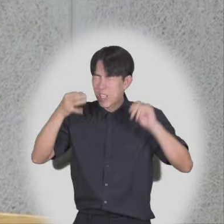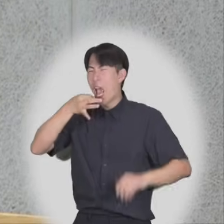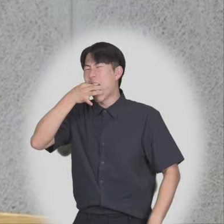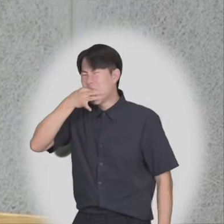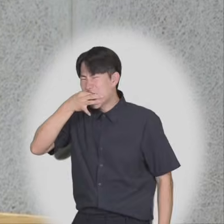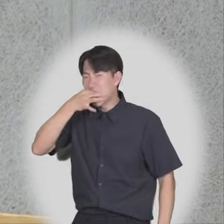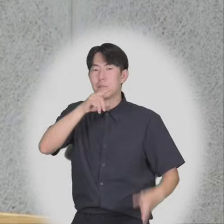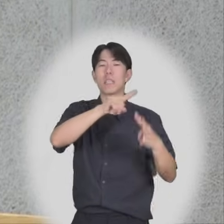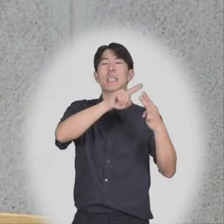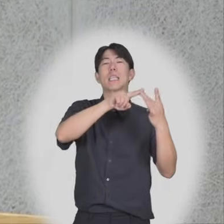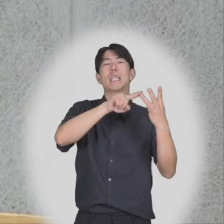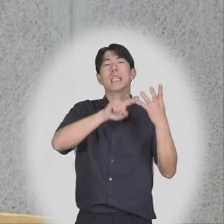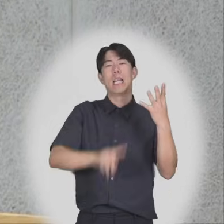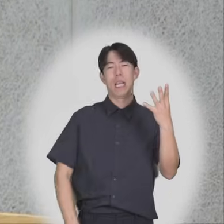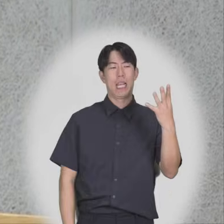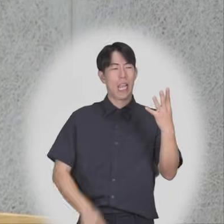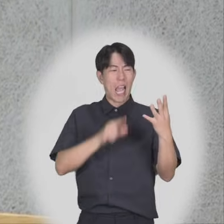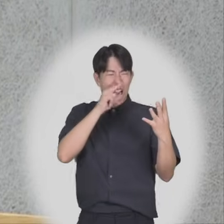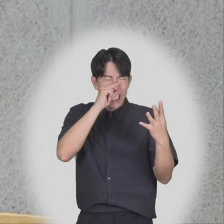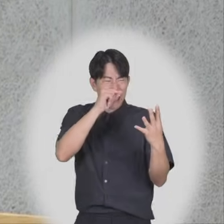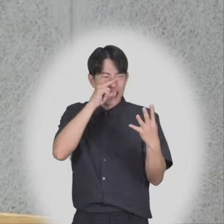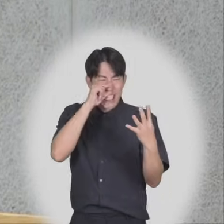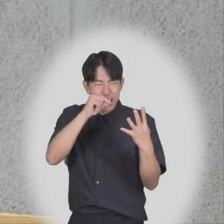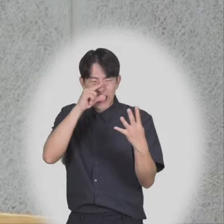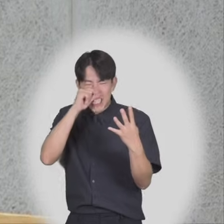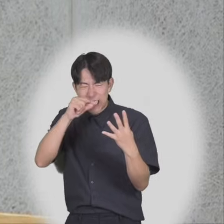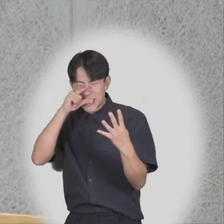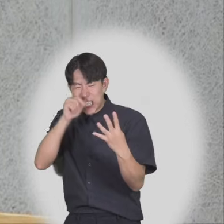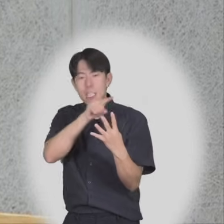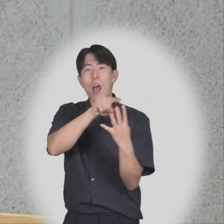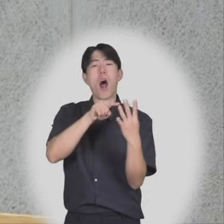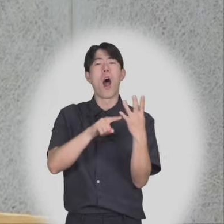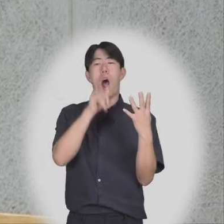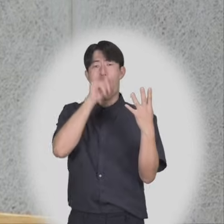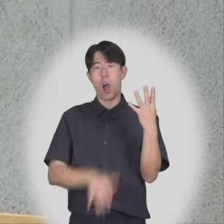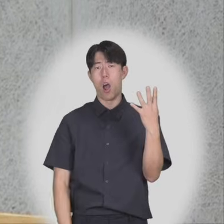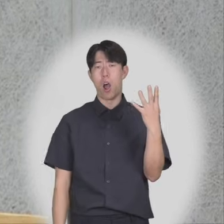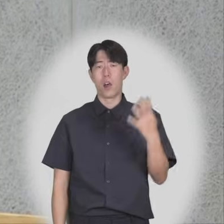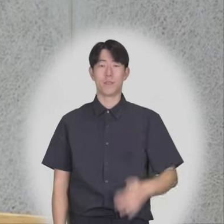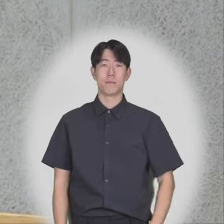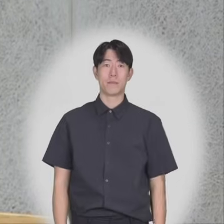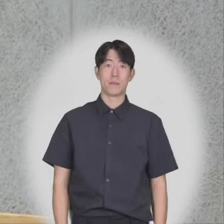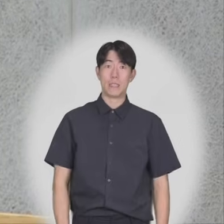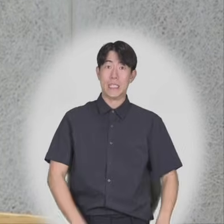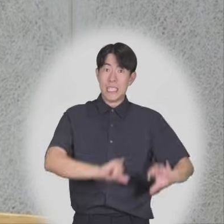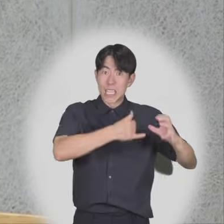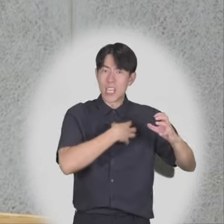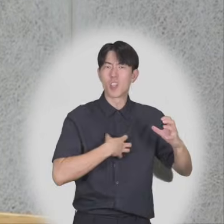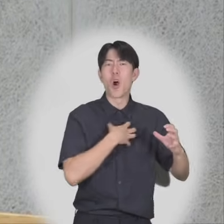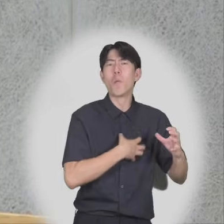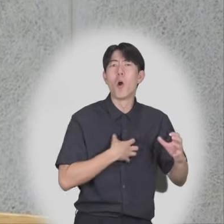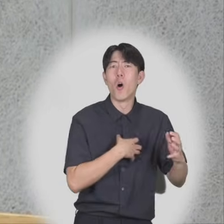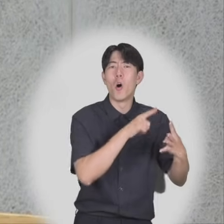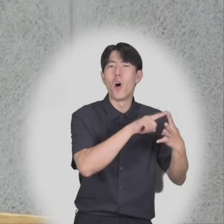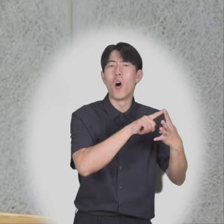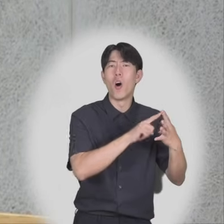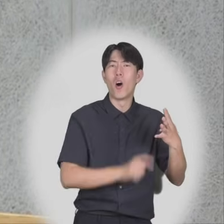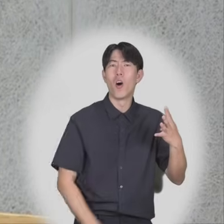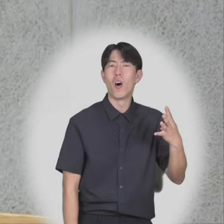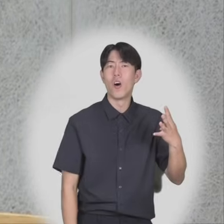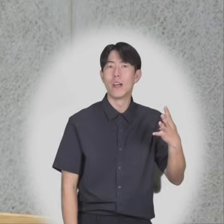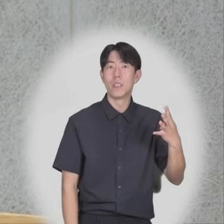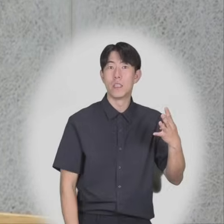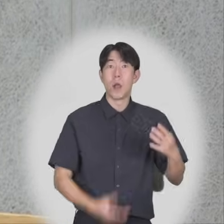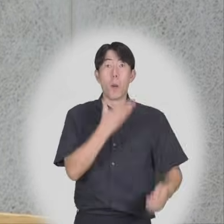네 가지 가시를 뽑아내야 옥토밭이 되고 열매를 맺을 수 있겠죠. 우선 세상의 염려입니다.